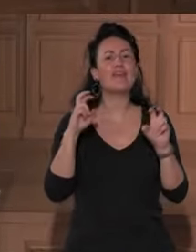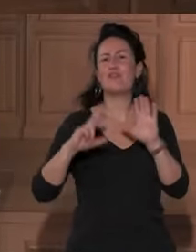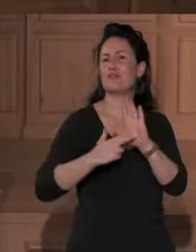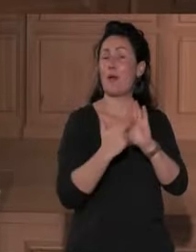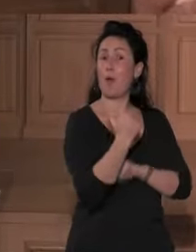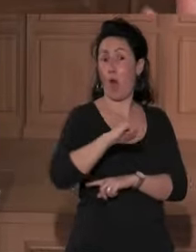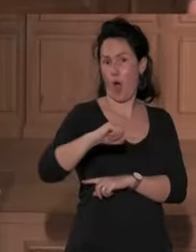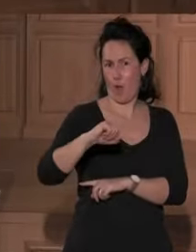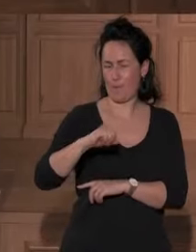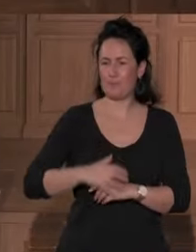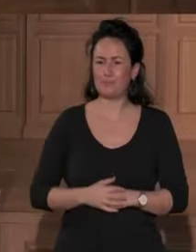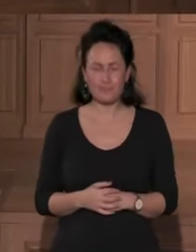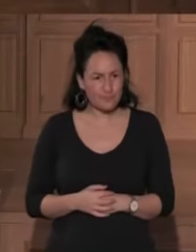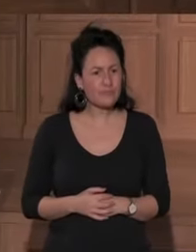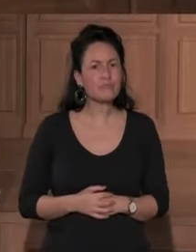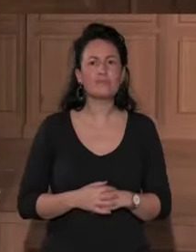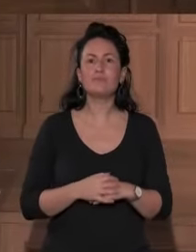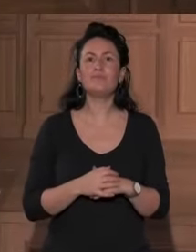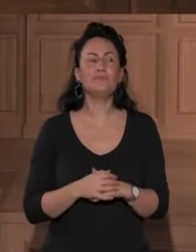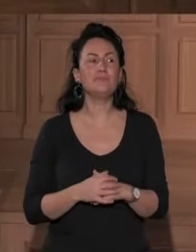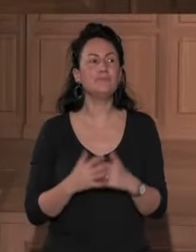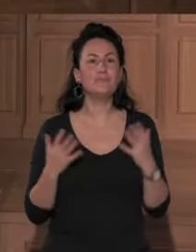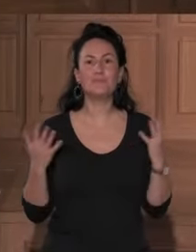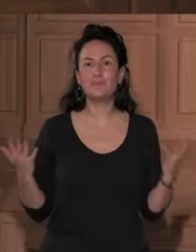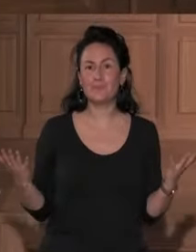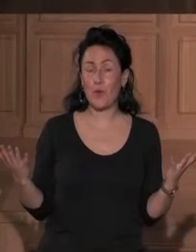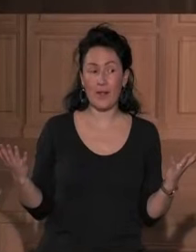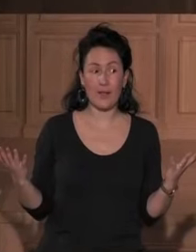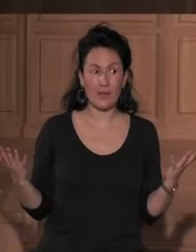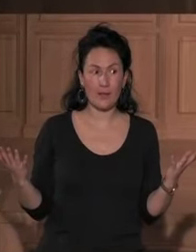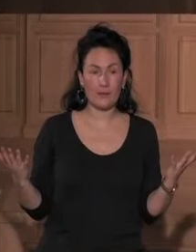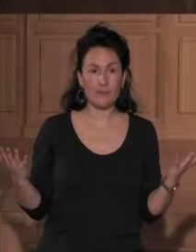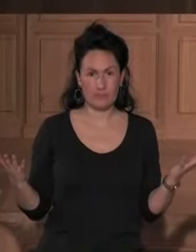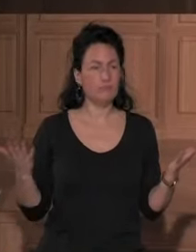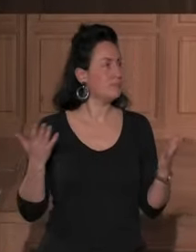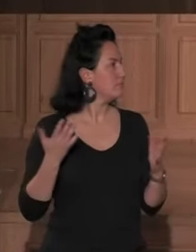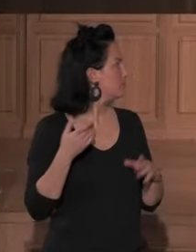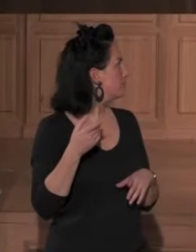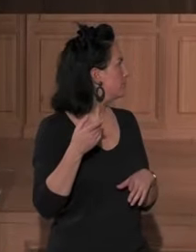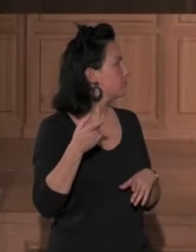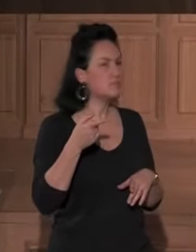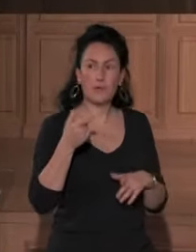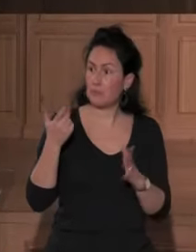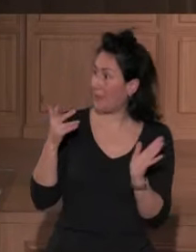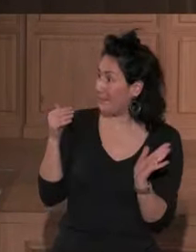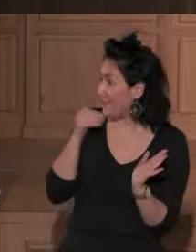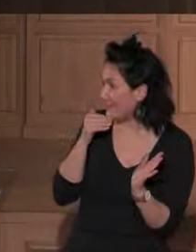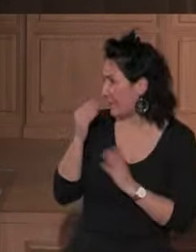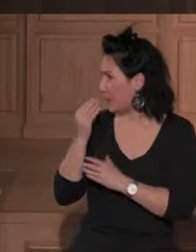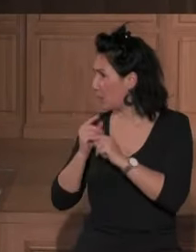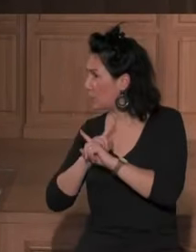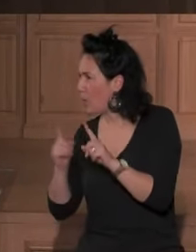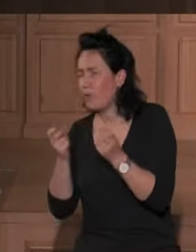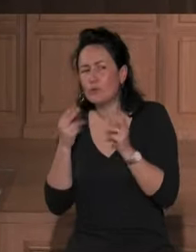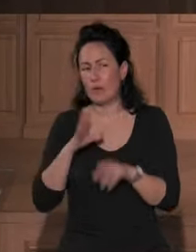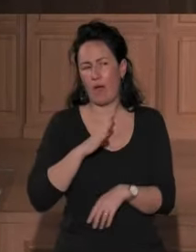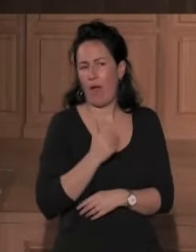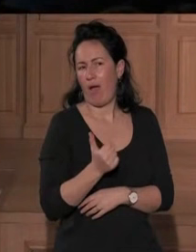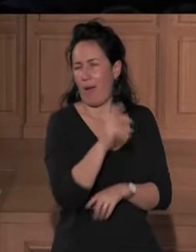votre meilleur ami ou votre meilleur ennemi. Quelquefois, c'est bien aussi. C'est bien aussi. Voilà. Et pour vous, je ne sais pas si vous êtes pressé, si vous n'êtes pas pressé, je suis sûr qu'il y a des personnes ici qui